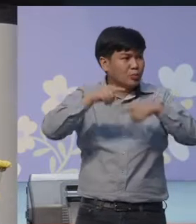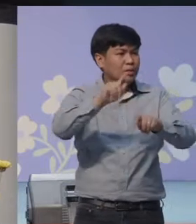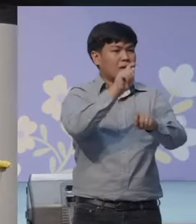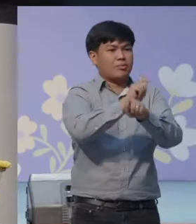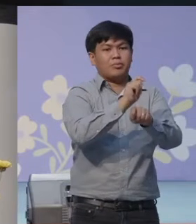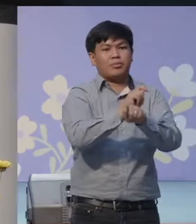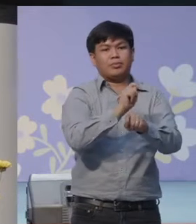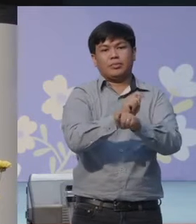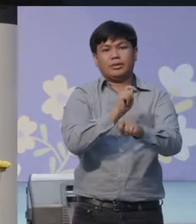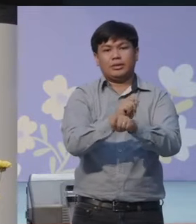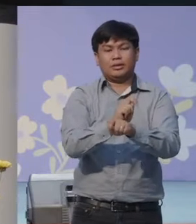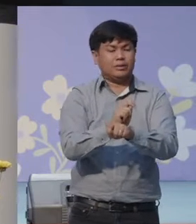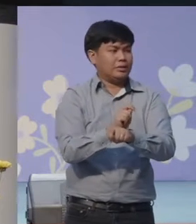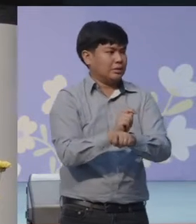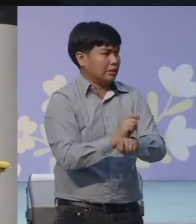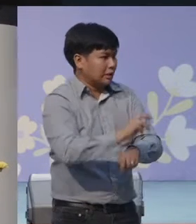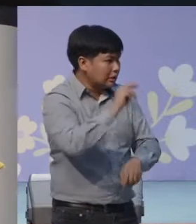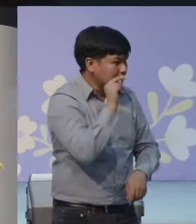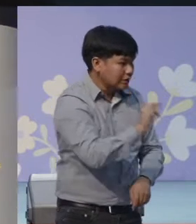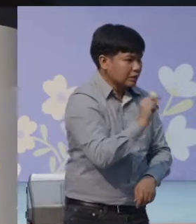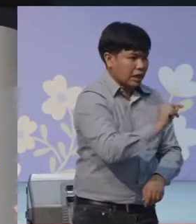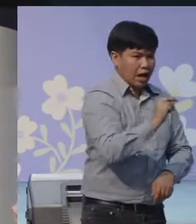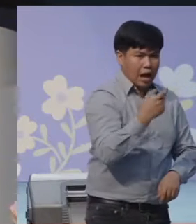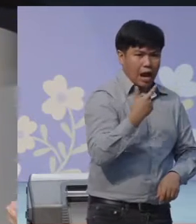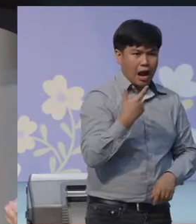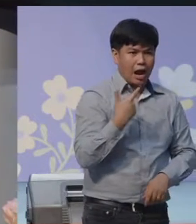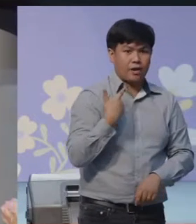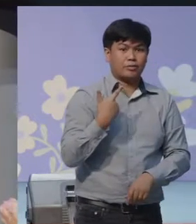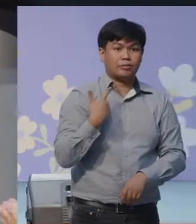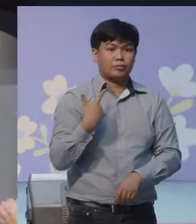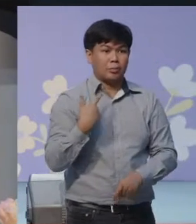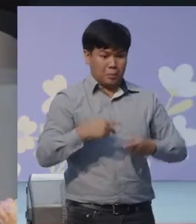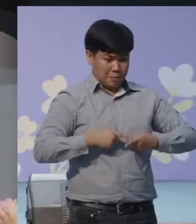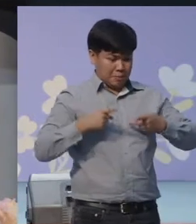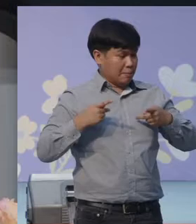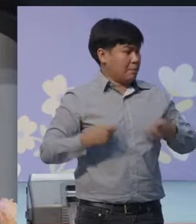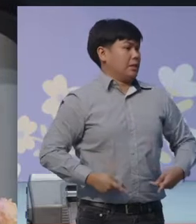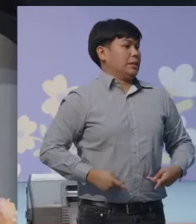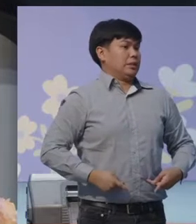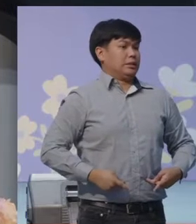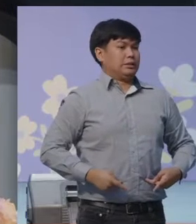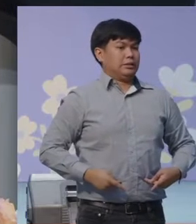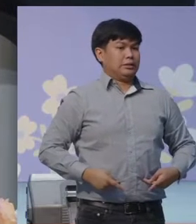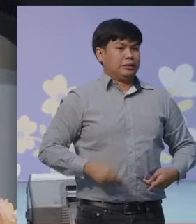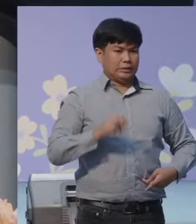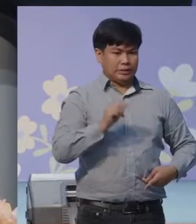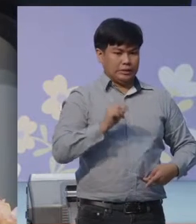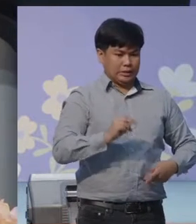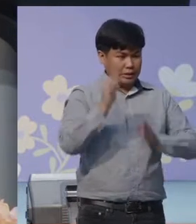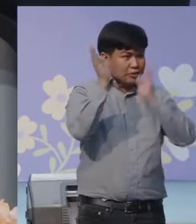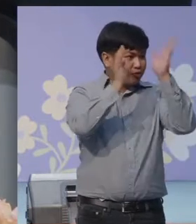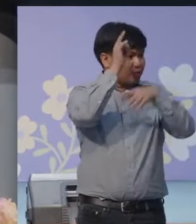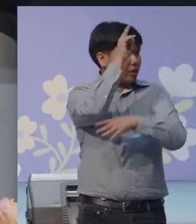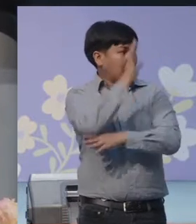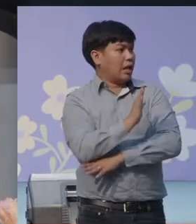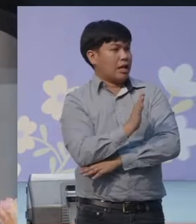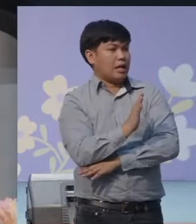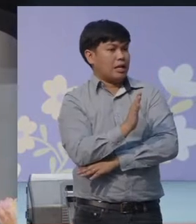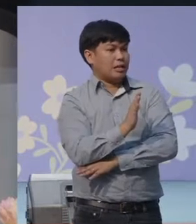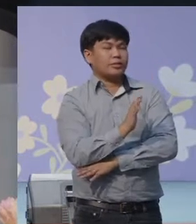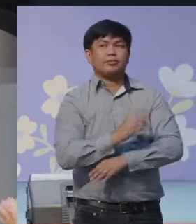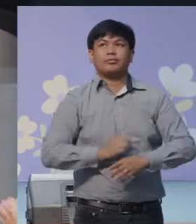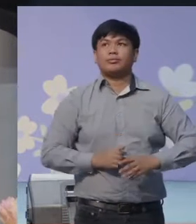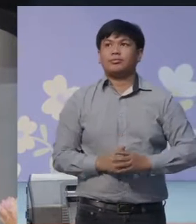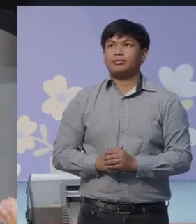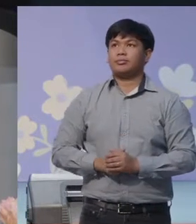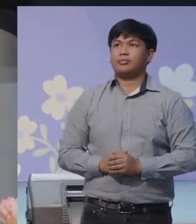No? At kailangan na magkaroon ng isang pari, isang saserdote, na manggagaling lang talaga